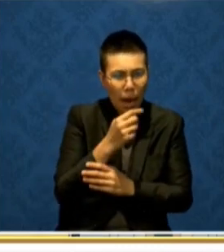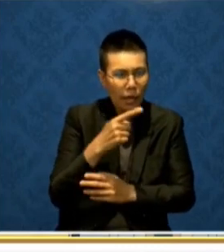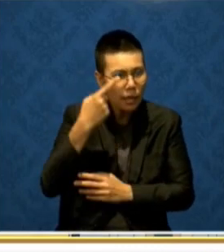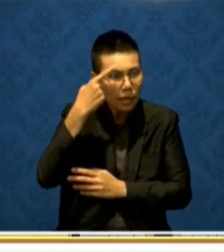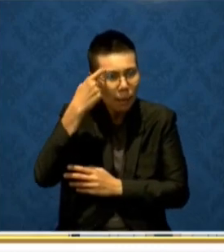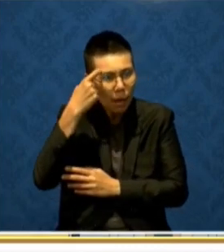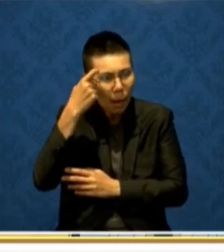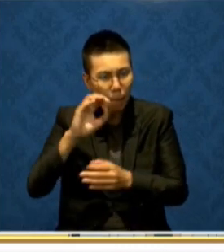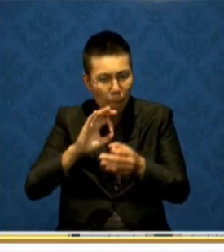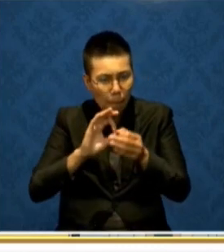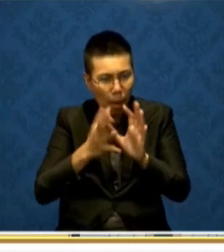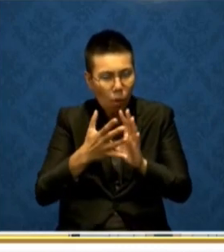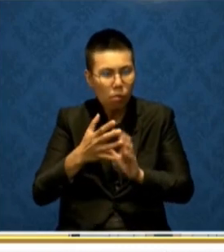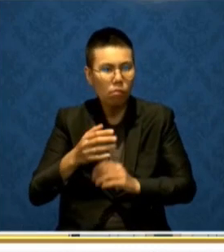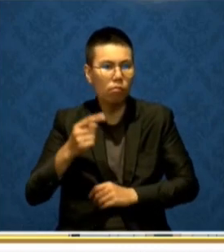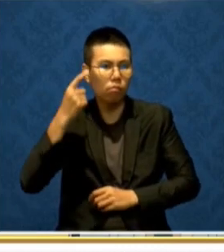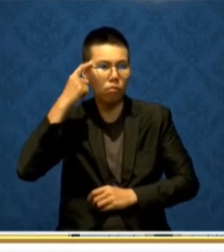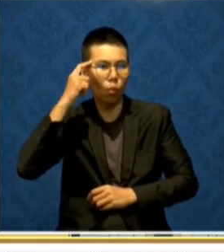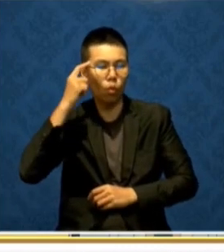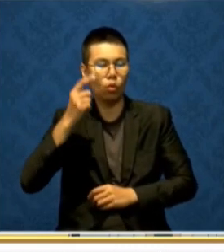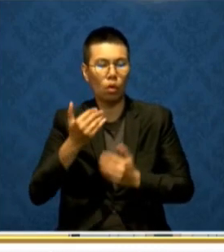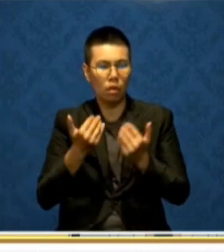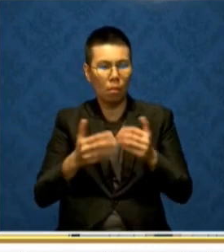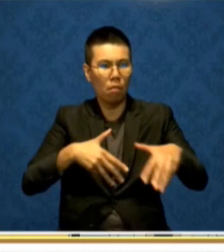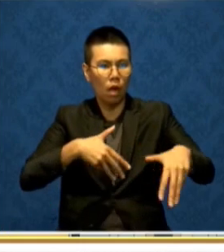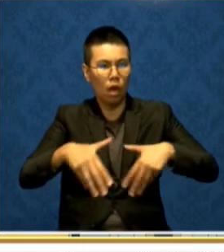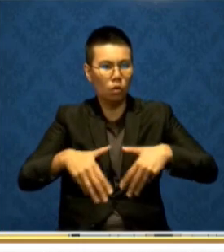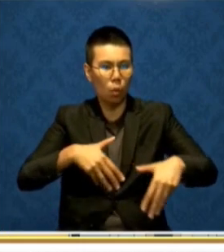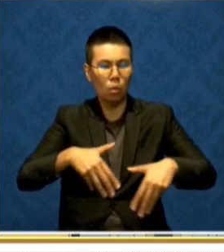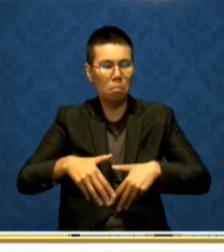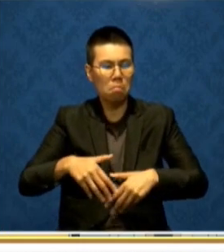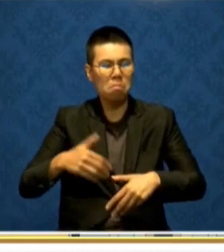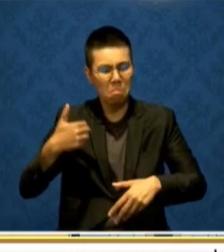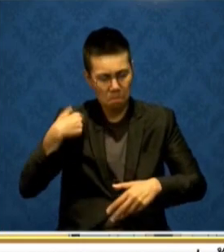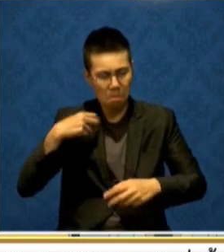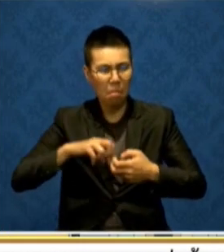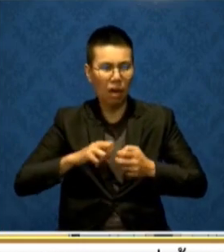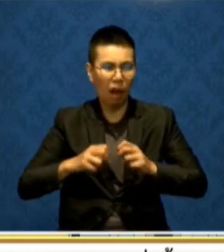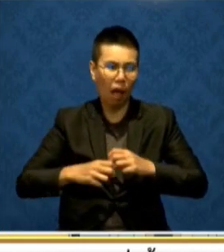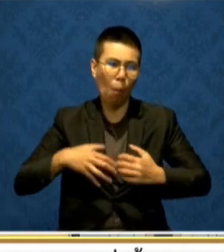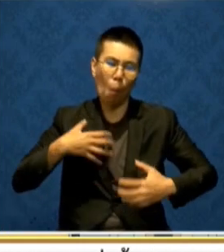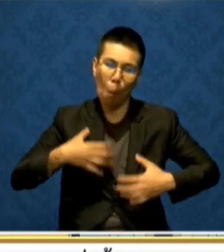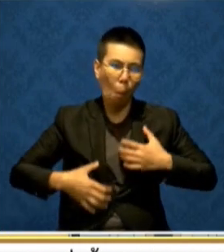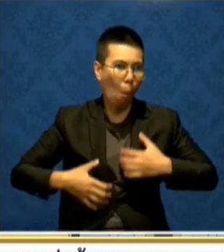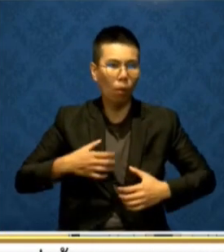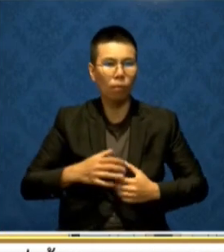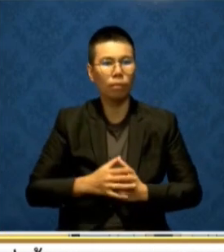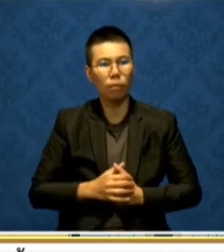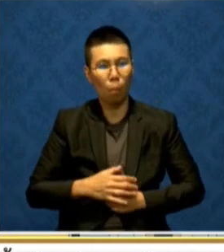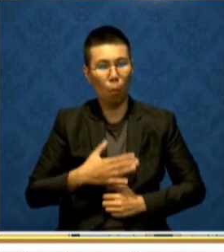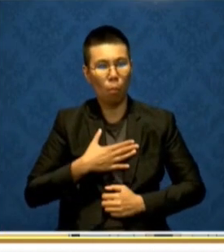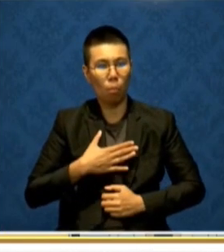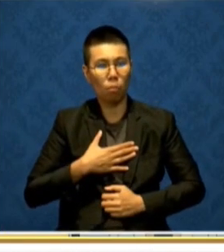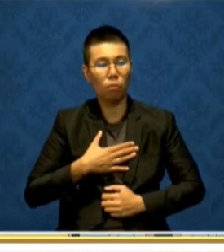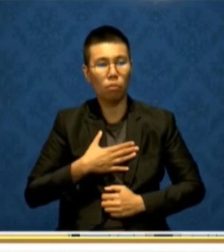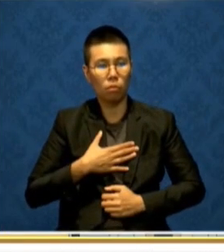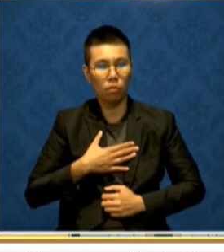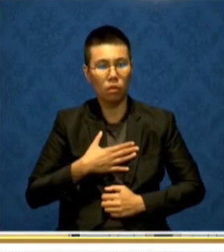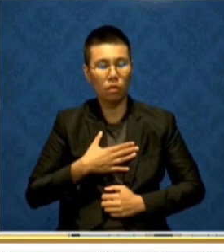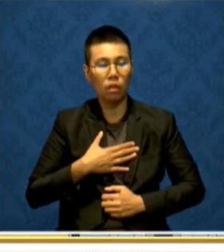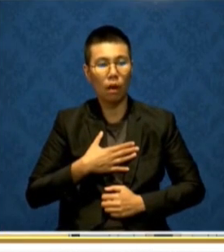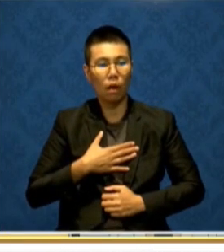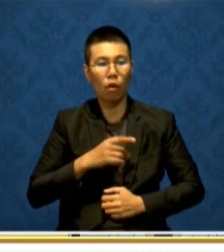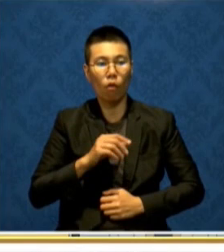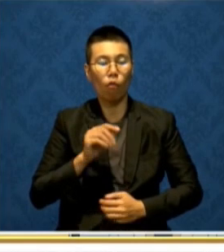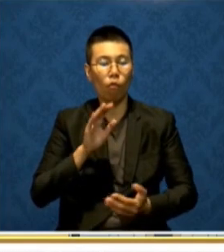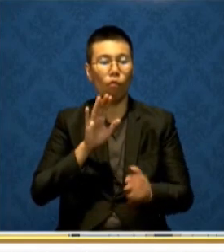ก็พี่น้ tendencyากไดรบคามเดอร้อนทสากวามนลพาวะในพ้นที่ก็เยอะนะครับผมอยากจะนำเร